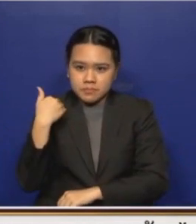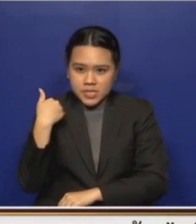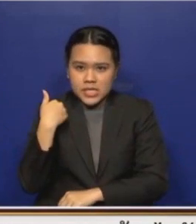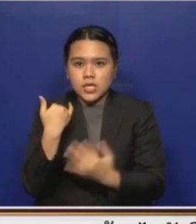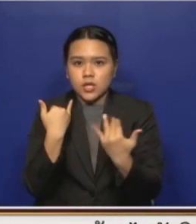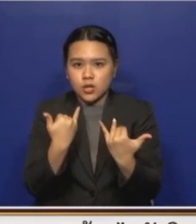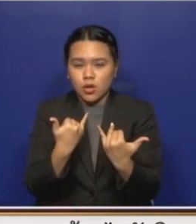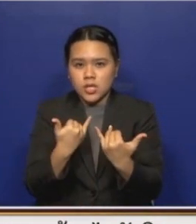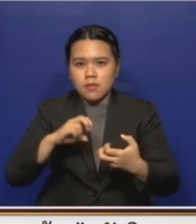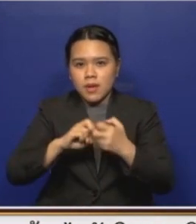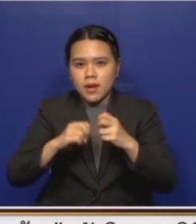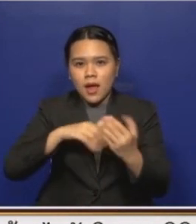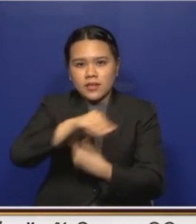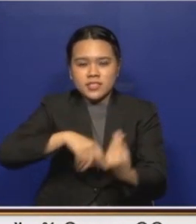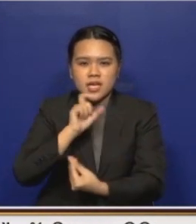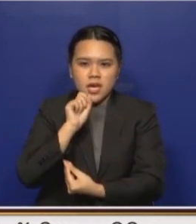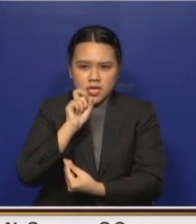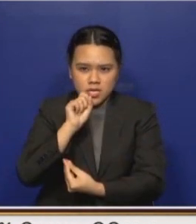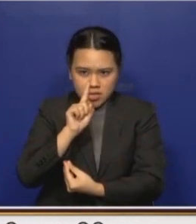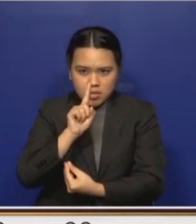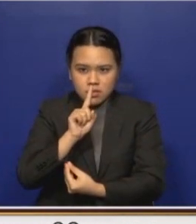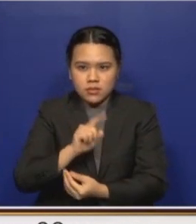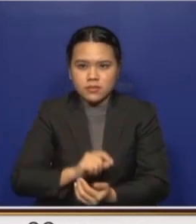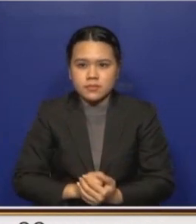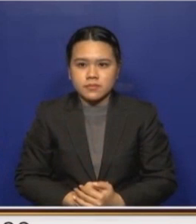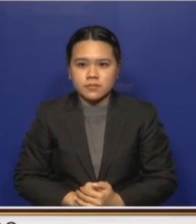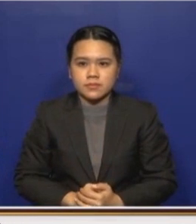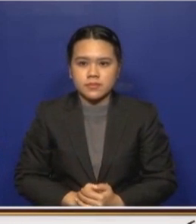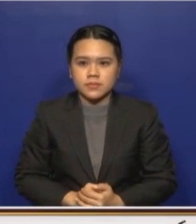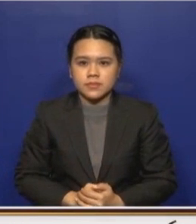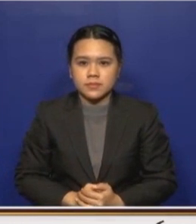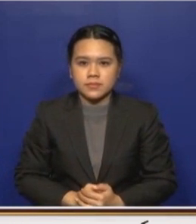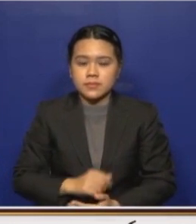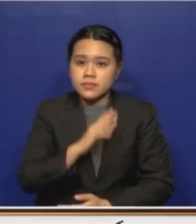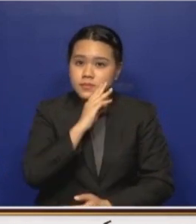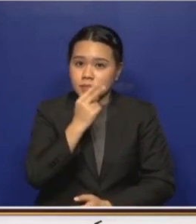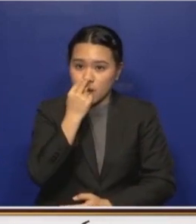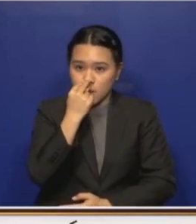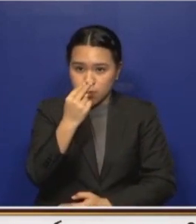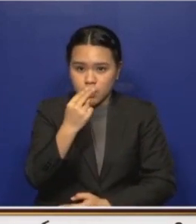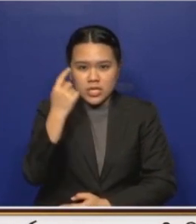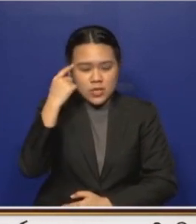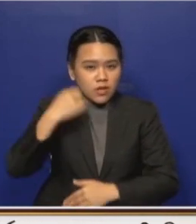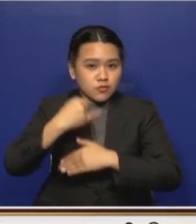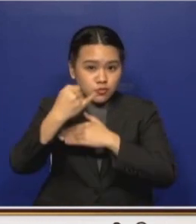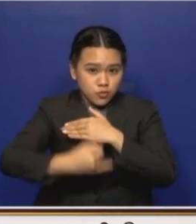เคยมีมาฮะถ้าเราดูตรงนี้เราคิดว่ามันจบแค่ตรงนี้เหรอไปดูสไลด์แผ่นต่อไป